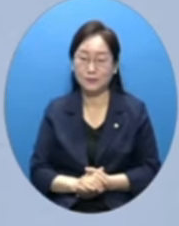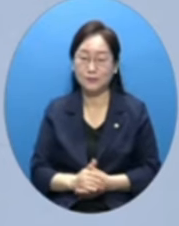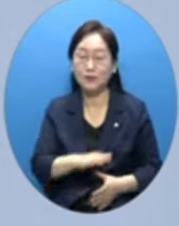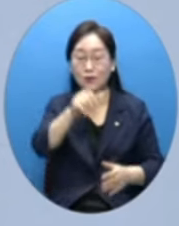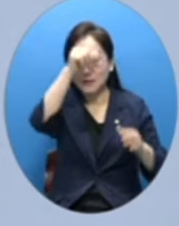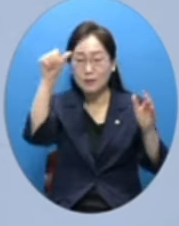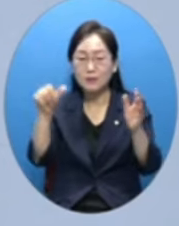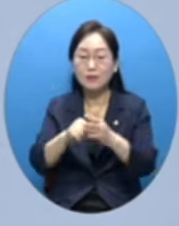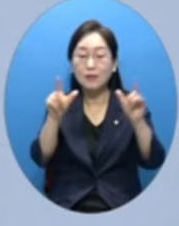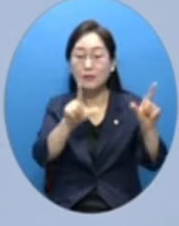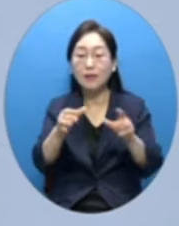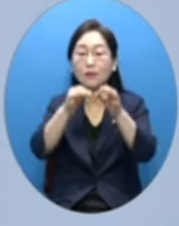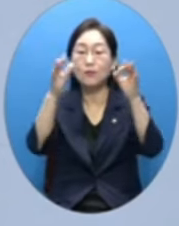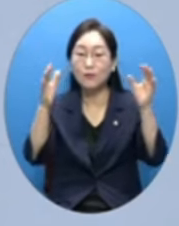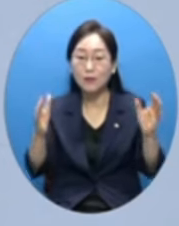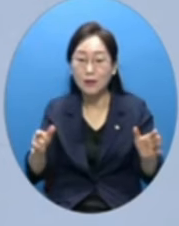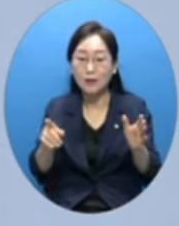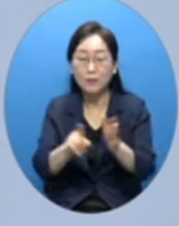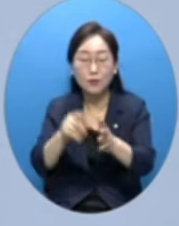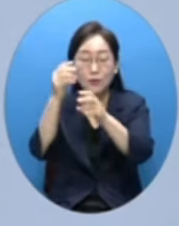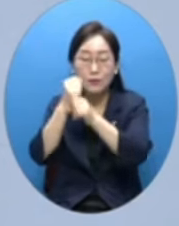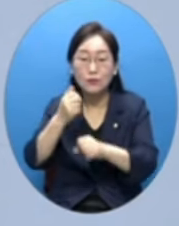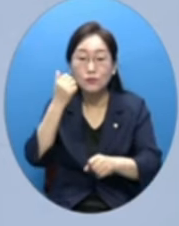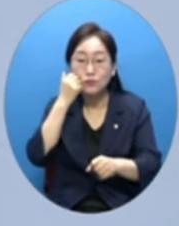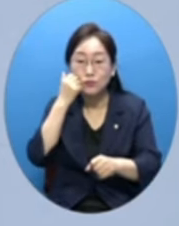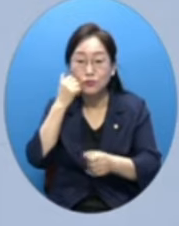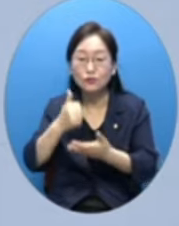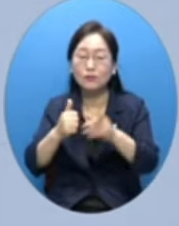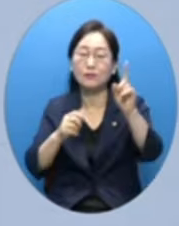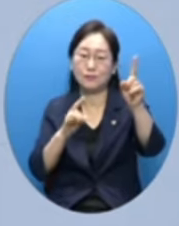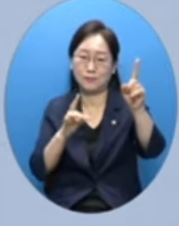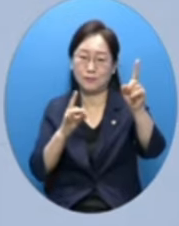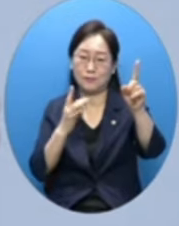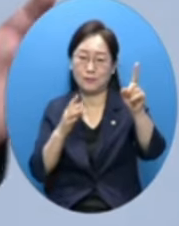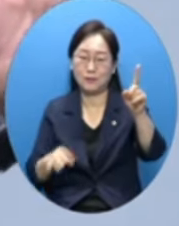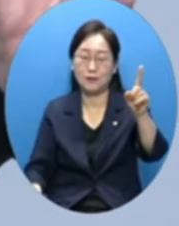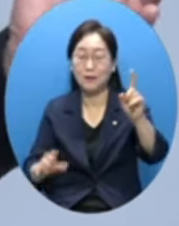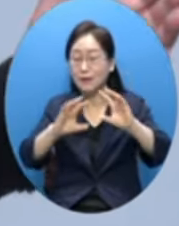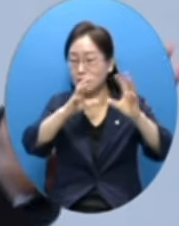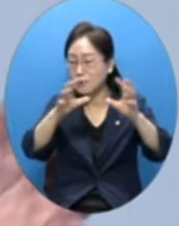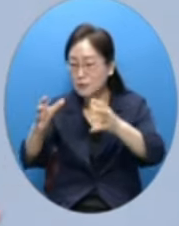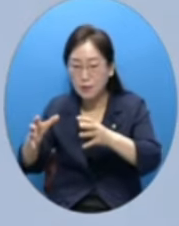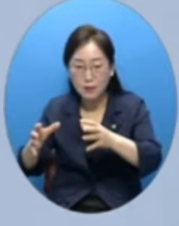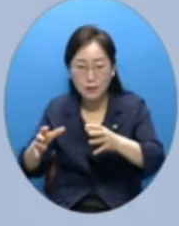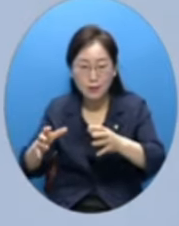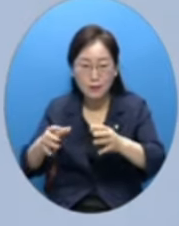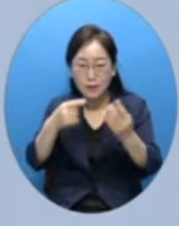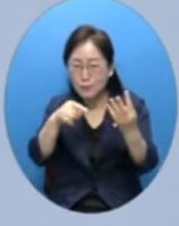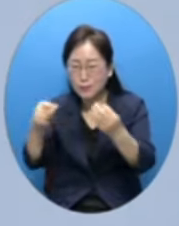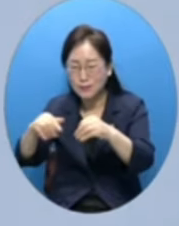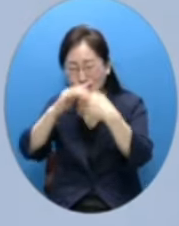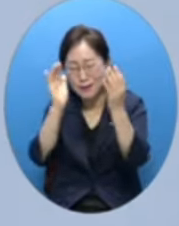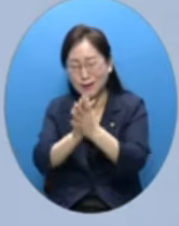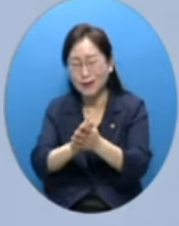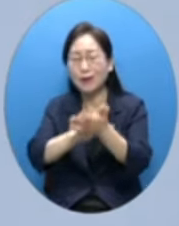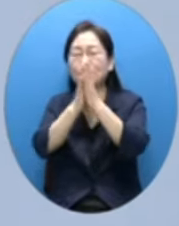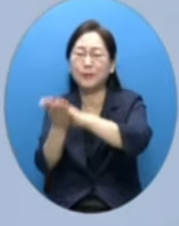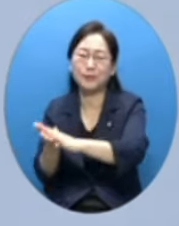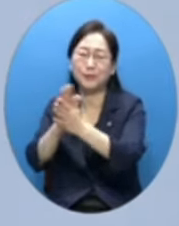생 살아가면서 우리가 믿고 의지할 뿐은 우리 주님 한 번밖에 없습니다 이상 모든 것 다